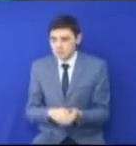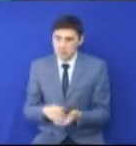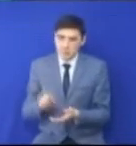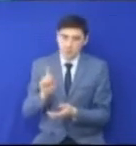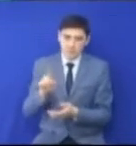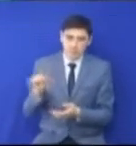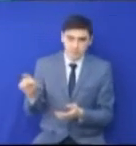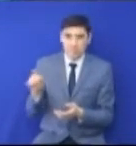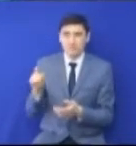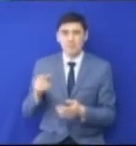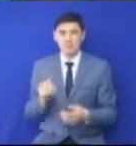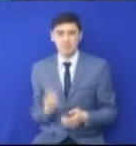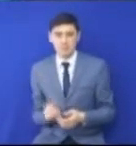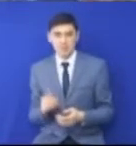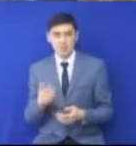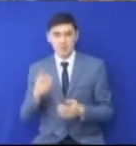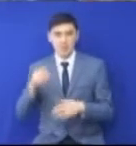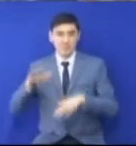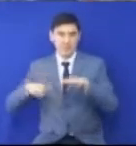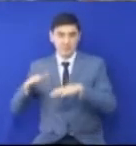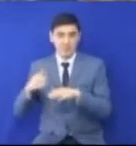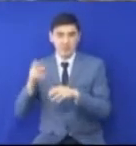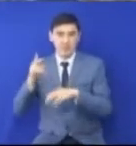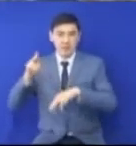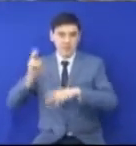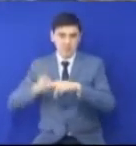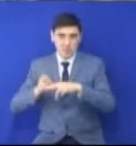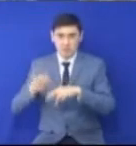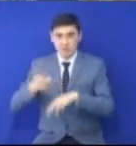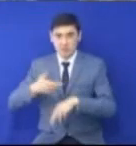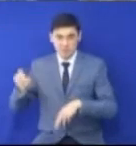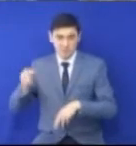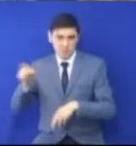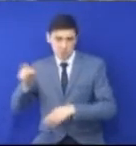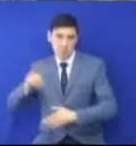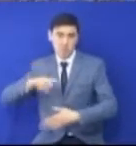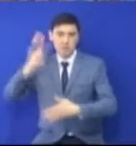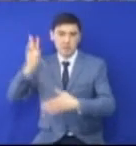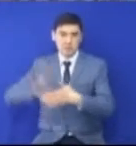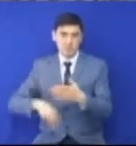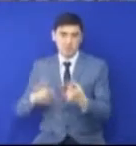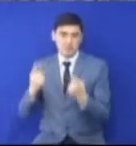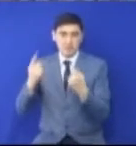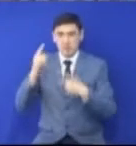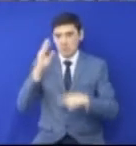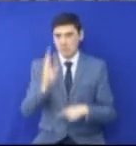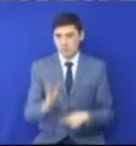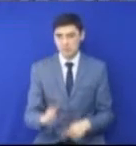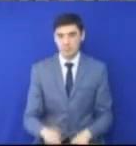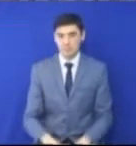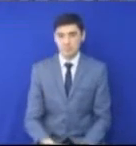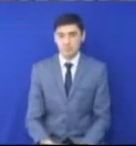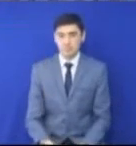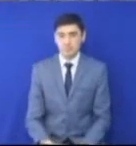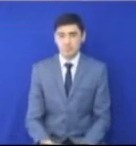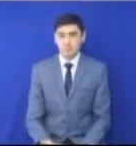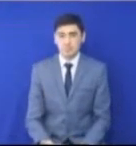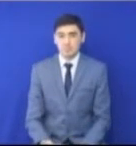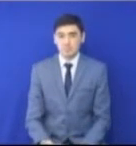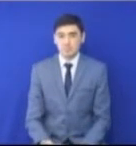жатса, кәсіпкерлер жауапқа тартылады. Арсыкүл Мадвасова, Самат Секенов, Серік Нұртаза, Семей